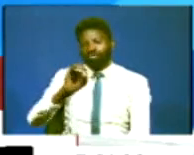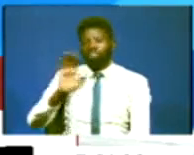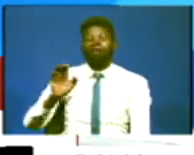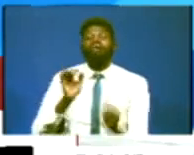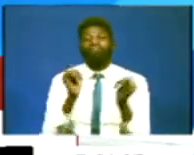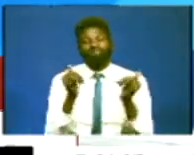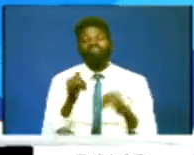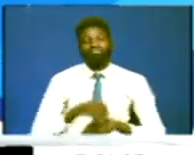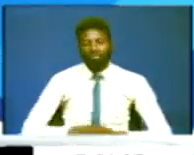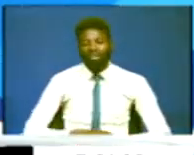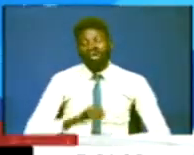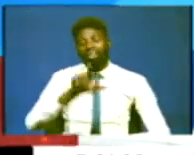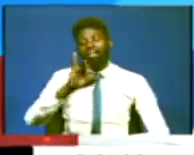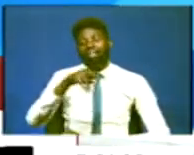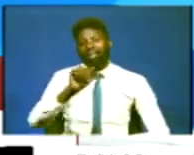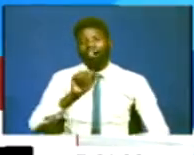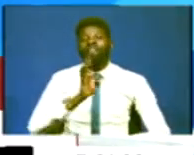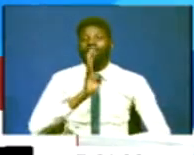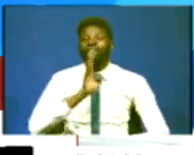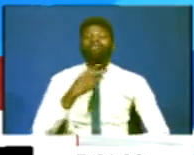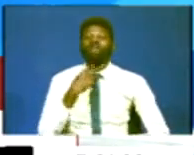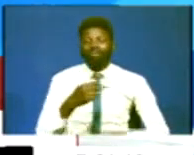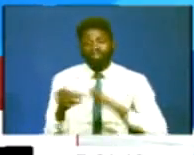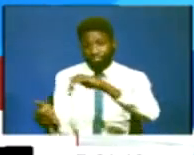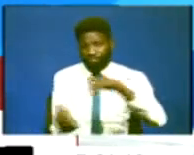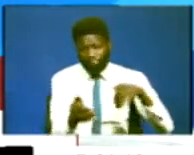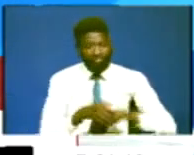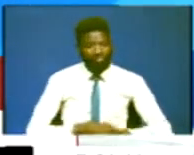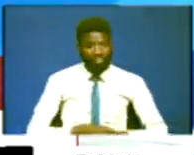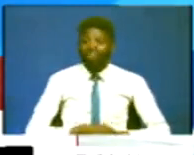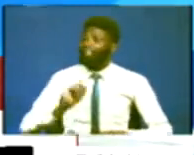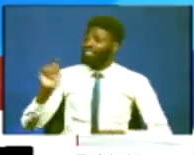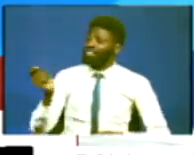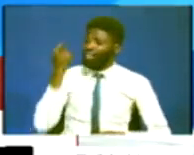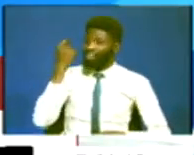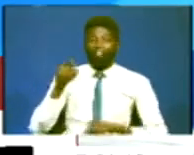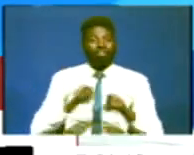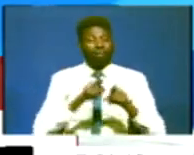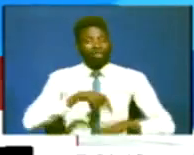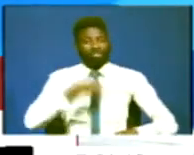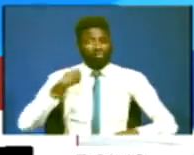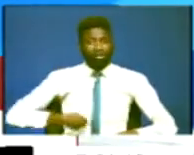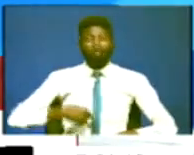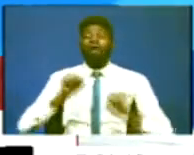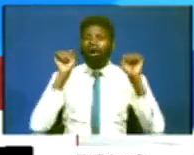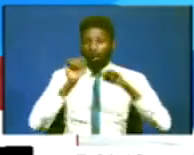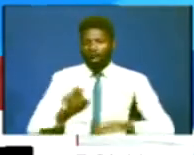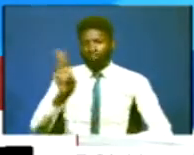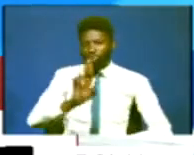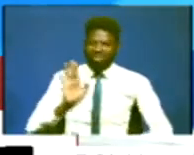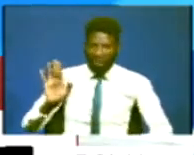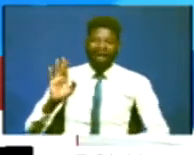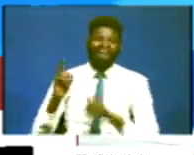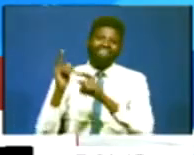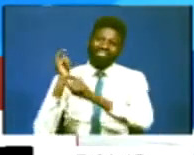Tuangazie tamaduni za Wachina ambapo Kenya na China zinaweza kutumia utamaduni wao kuimarisha uhusiano baina